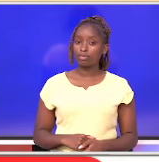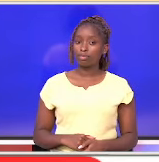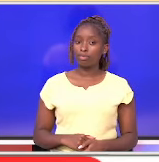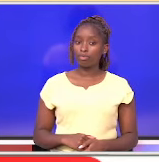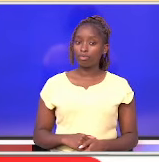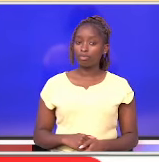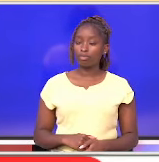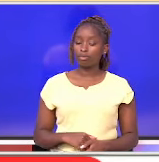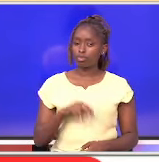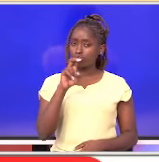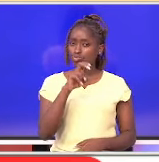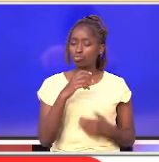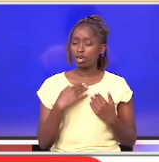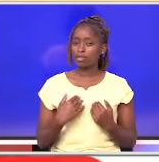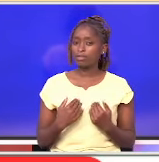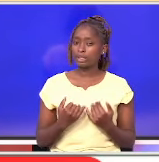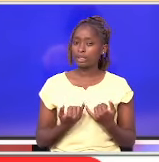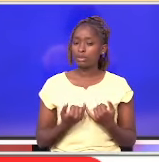400,000? You know this program when it was started,